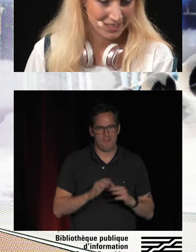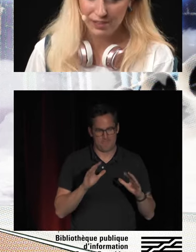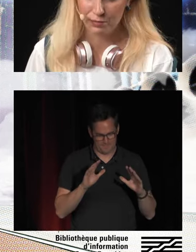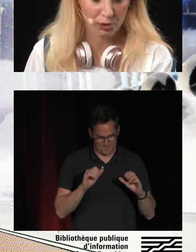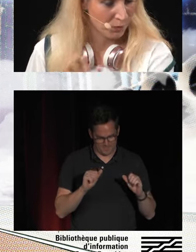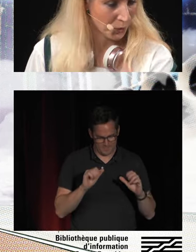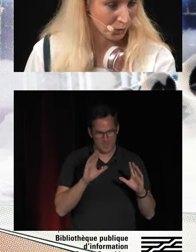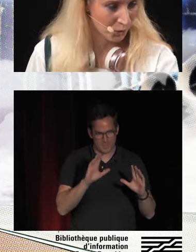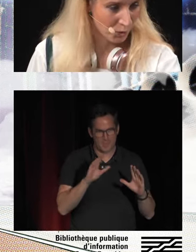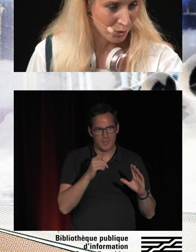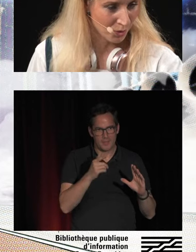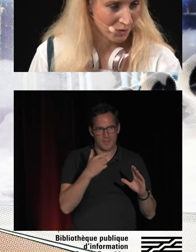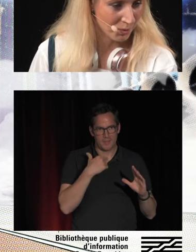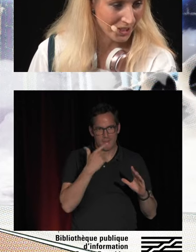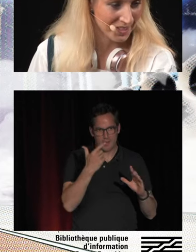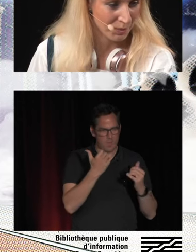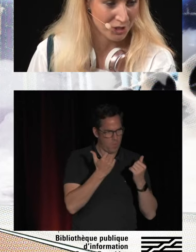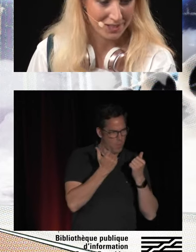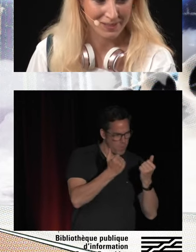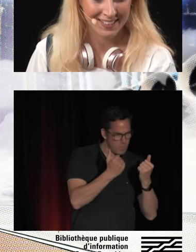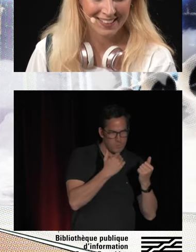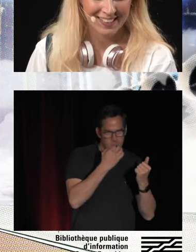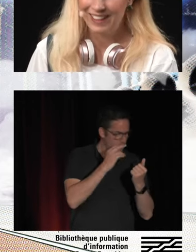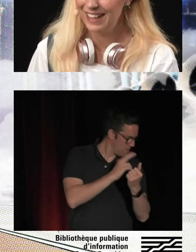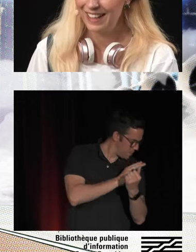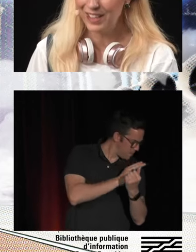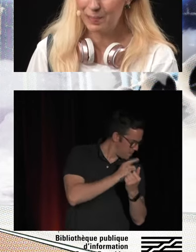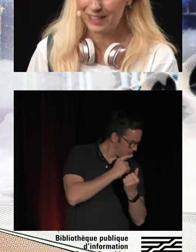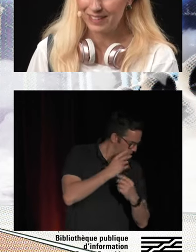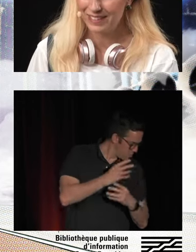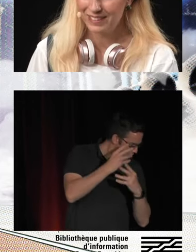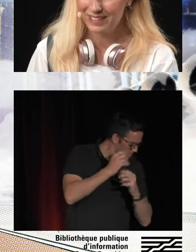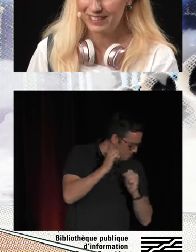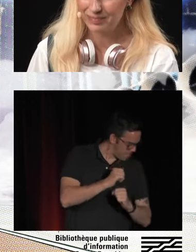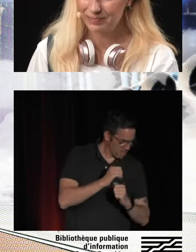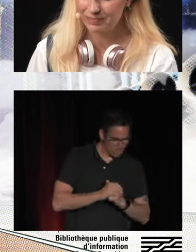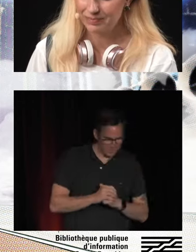Alors, vu qu'on est en deux courses, j'en profite pour regarder un peu le chat, mais... Hop là !